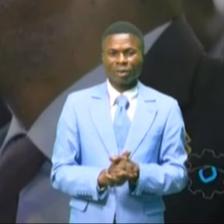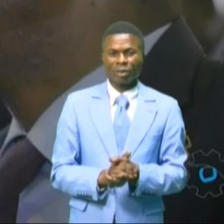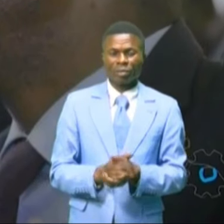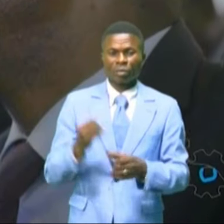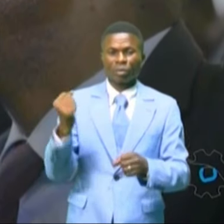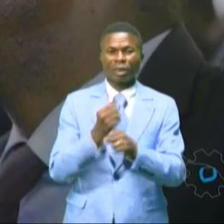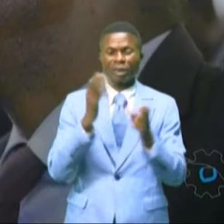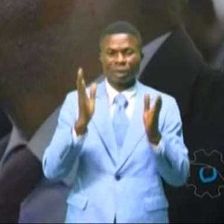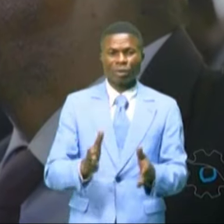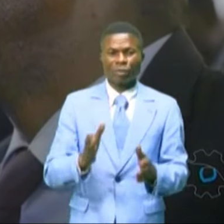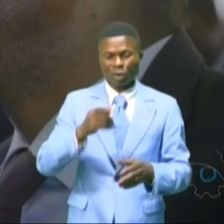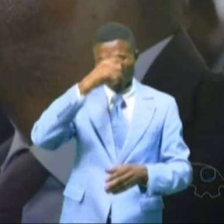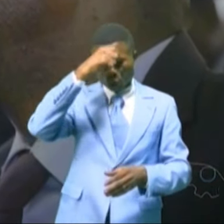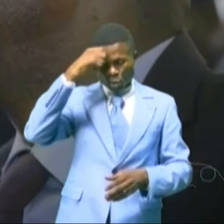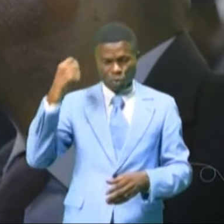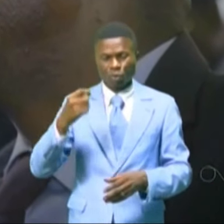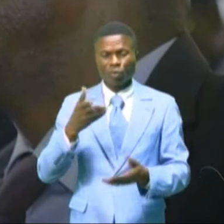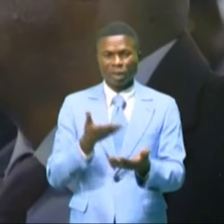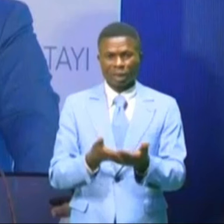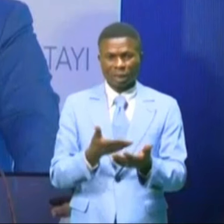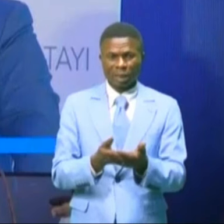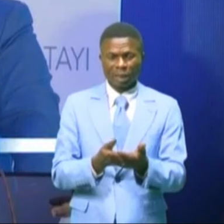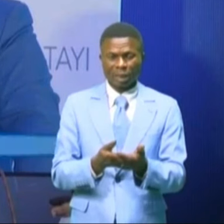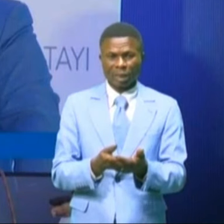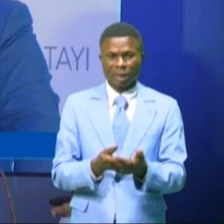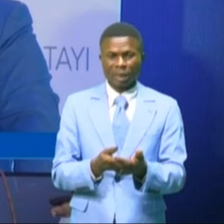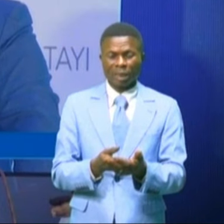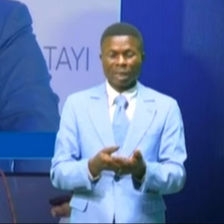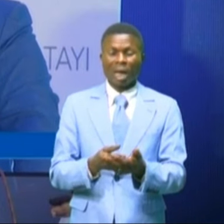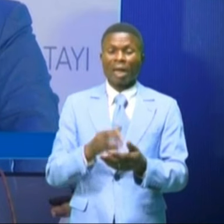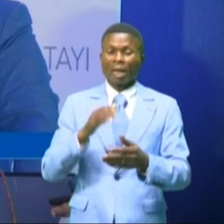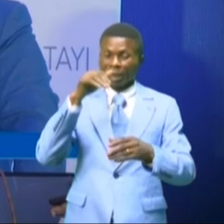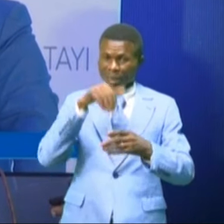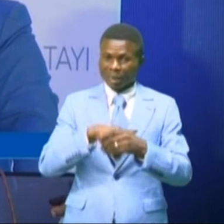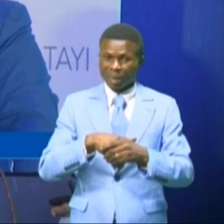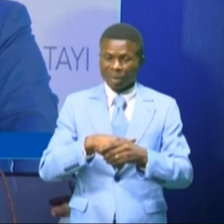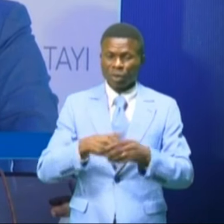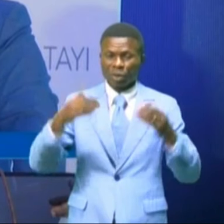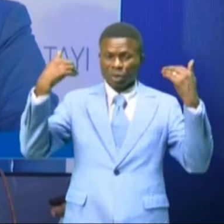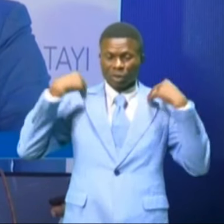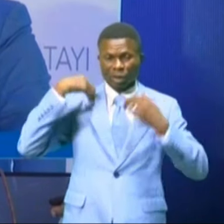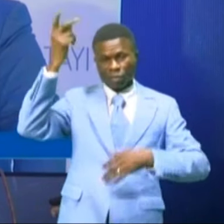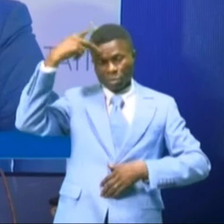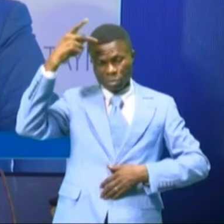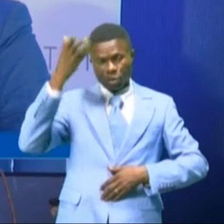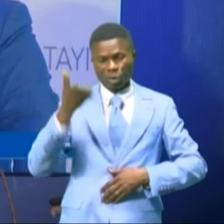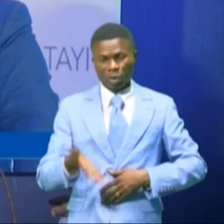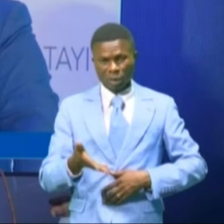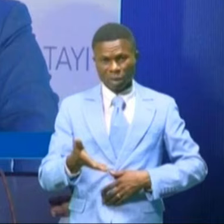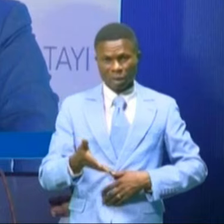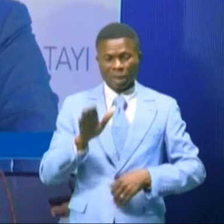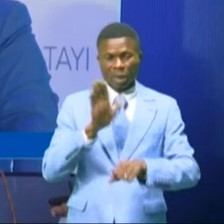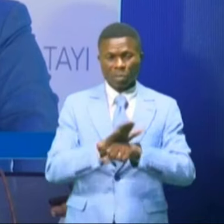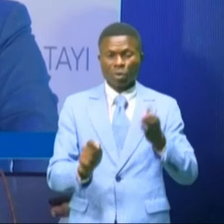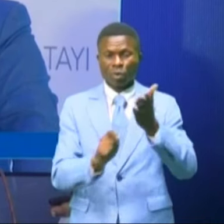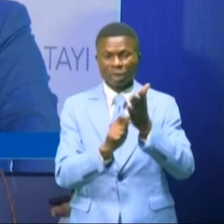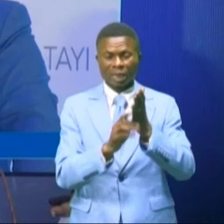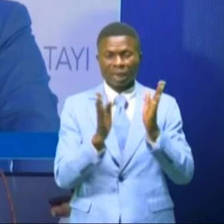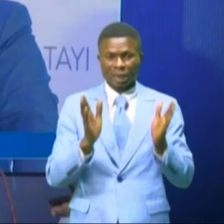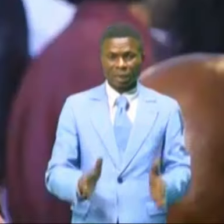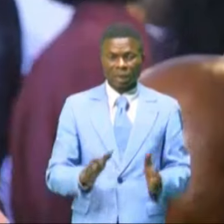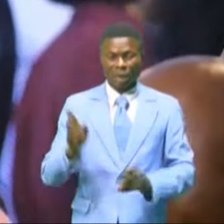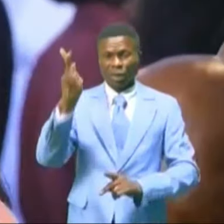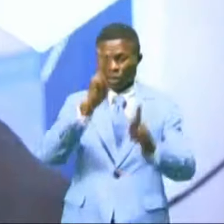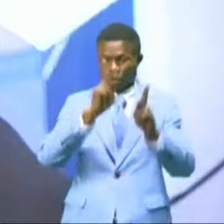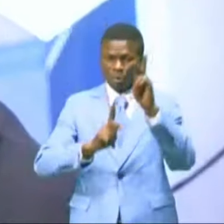fonctionnaire écrive quelque chose, que les gens se rappellent que derrière les autorités politiques, il y a des techniciens, des